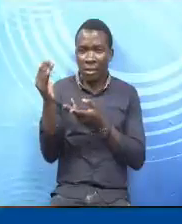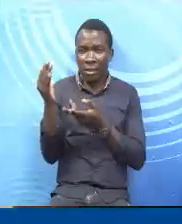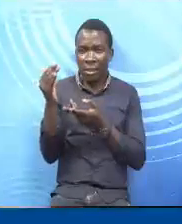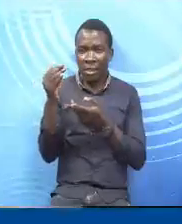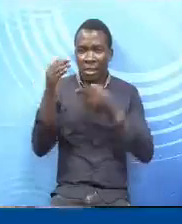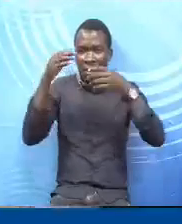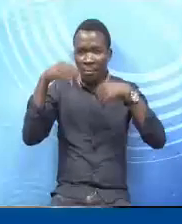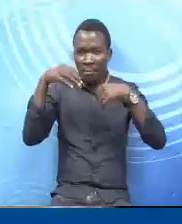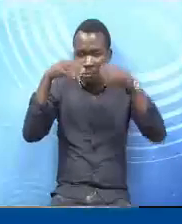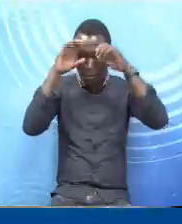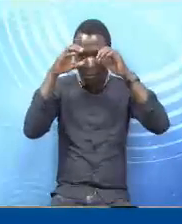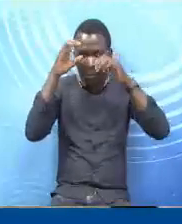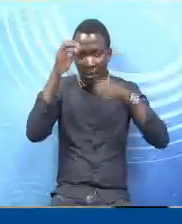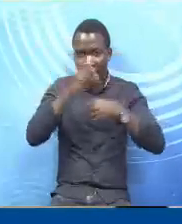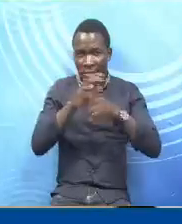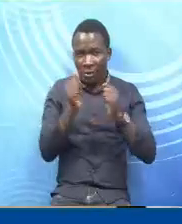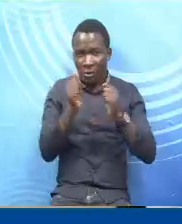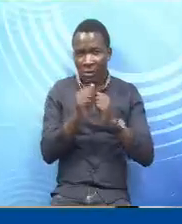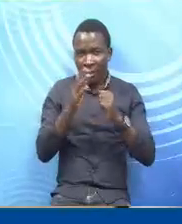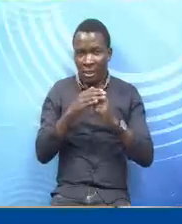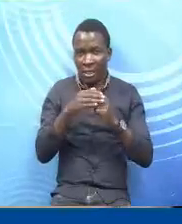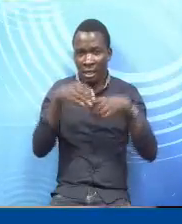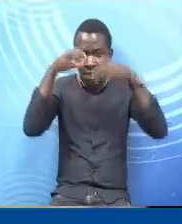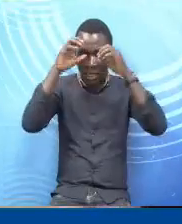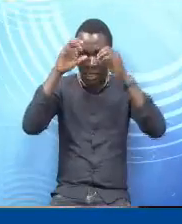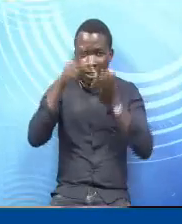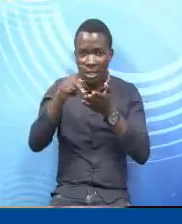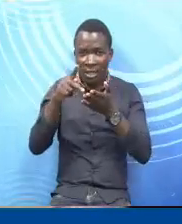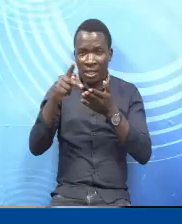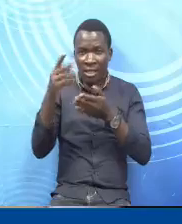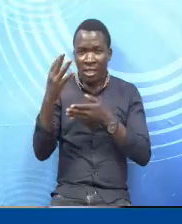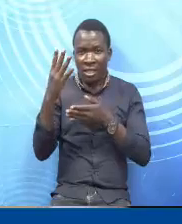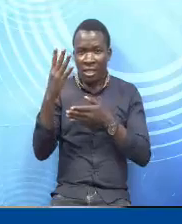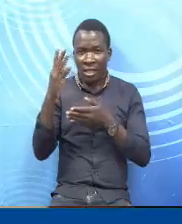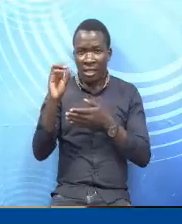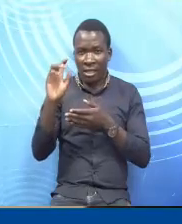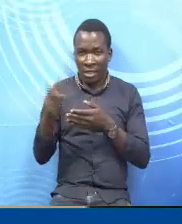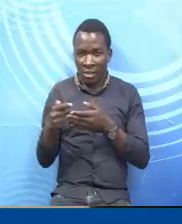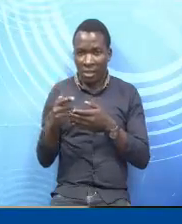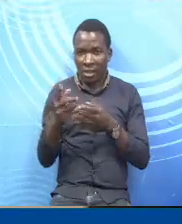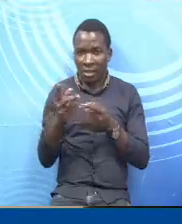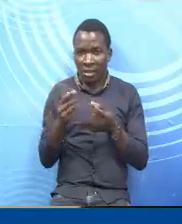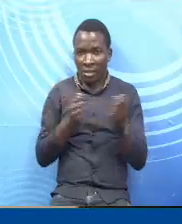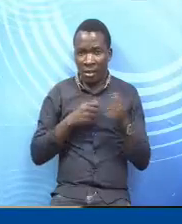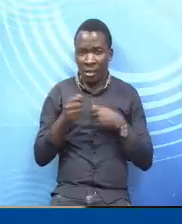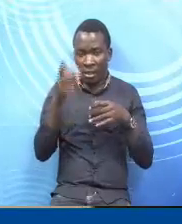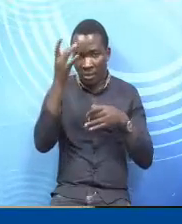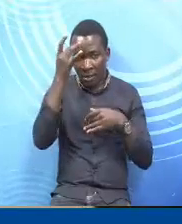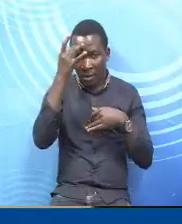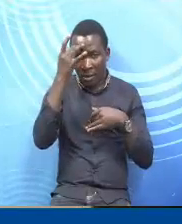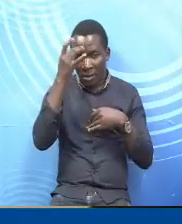bya COVID-19. Igipimo kimwe kikaba kigurwa amafaranga 40,000 y'u Rwanda. Abarwayi barwaye icyorezo